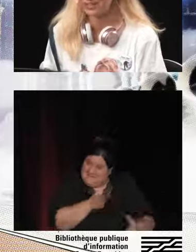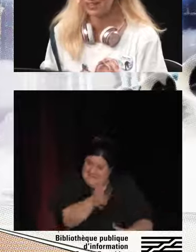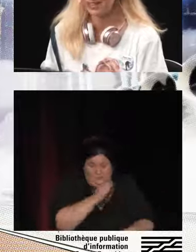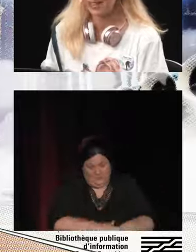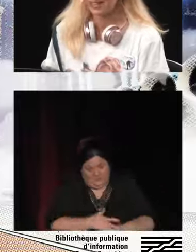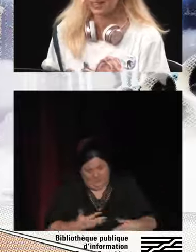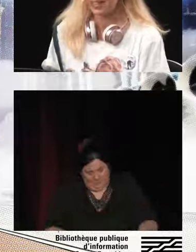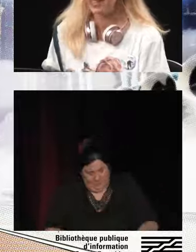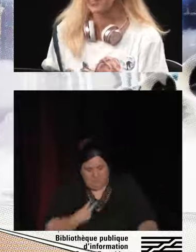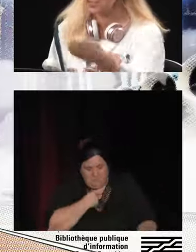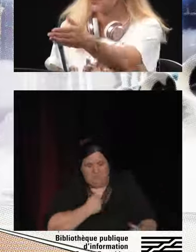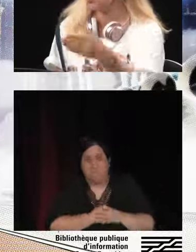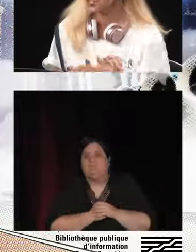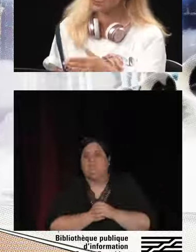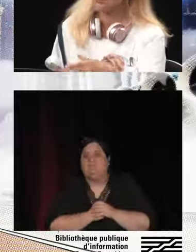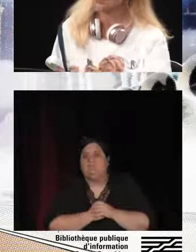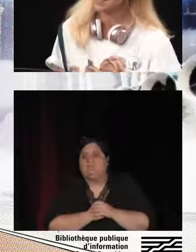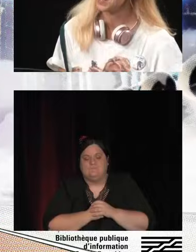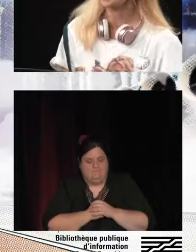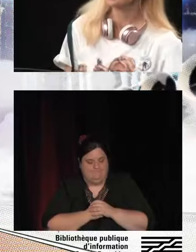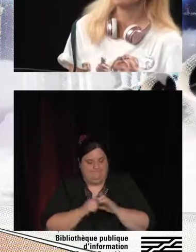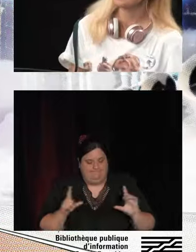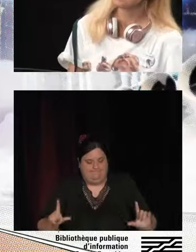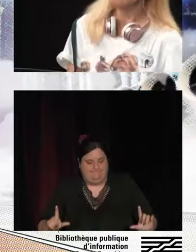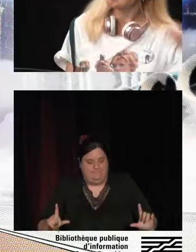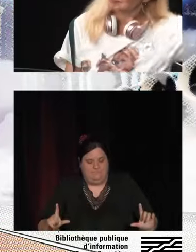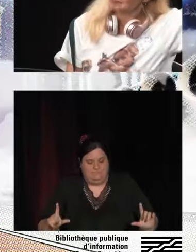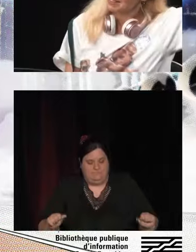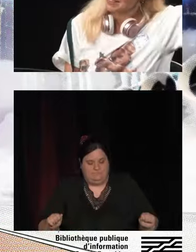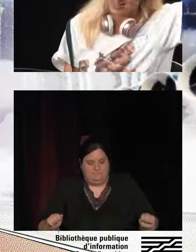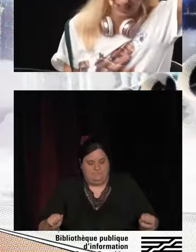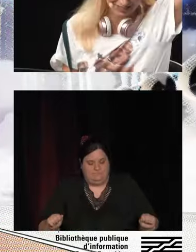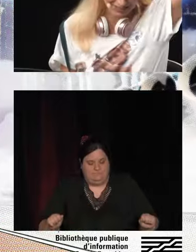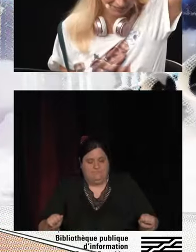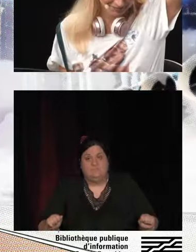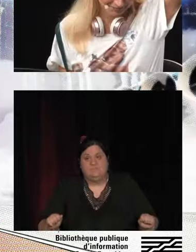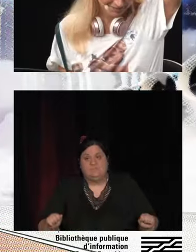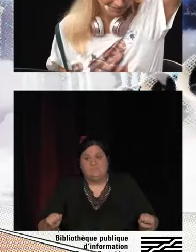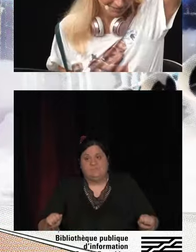même la possibilité. La ligne d'arrivée se prolonge et donc vous pouvez la couper là-bas. Voilà.